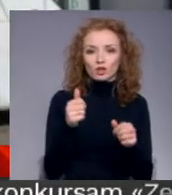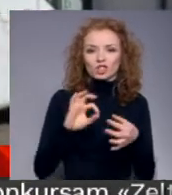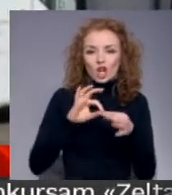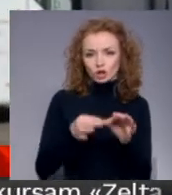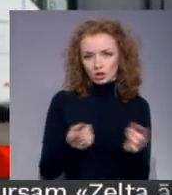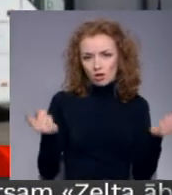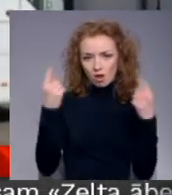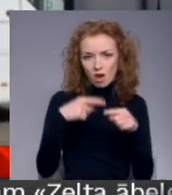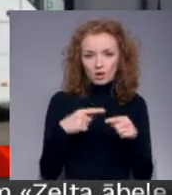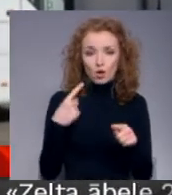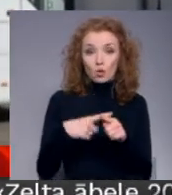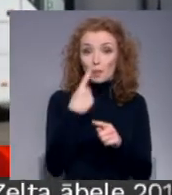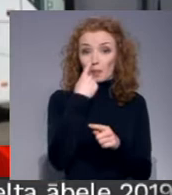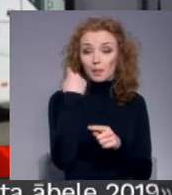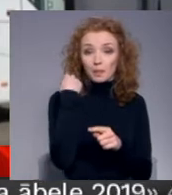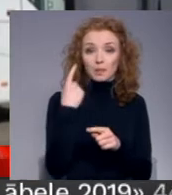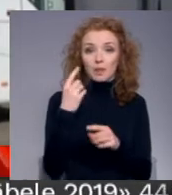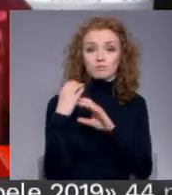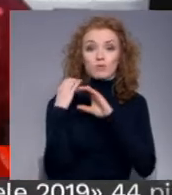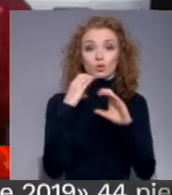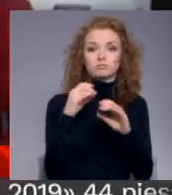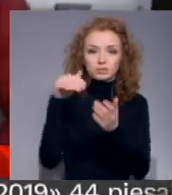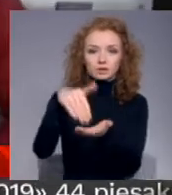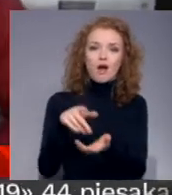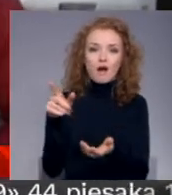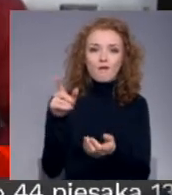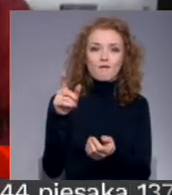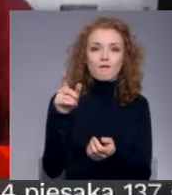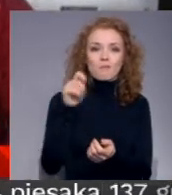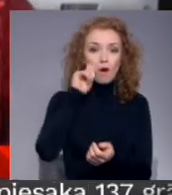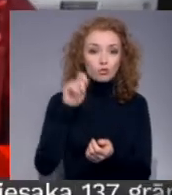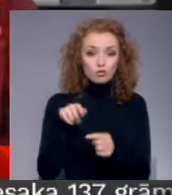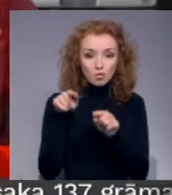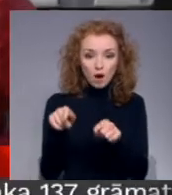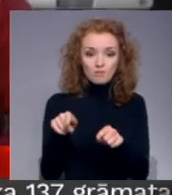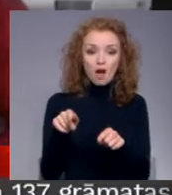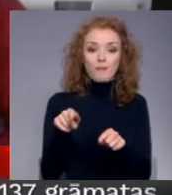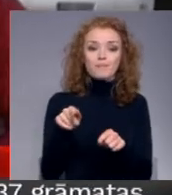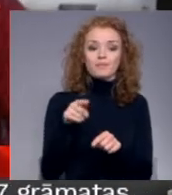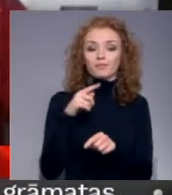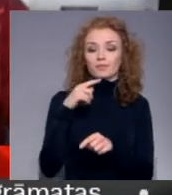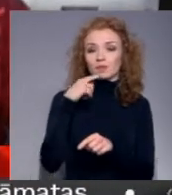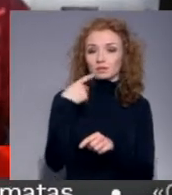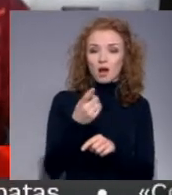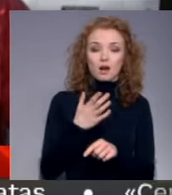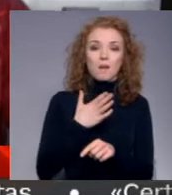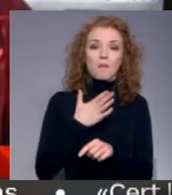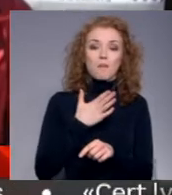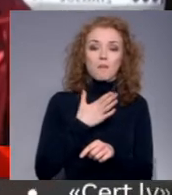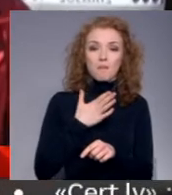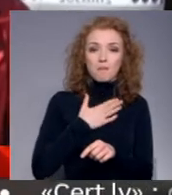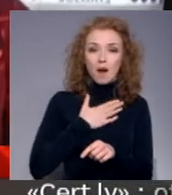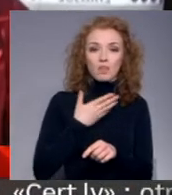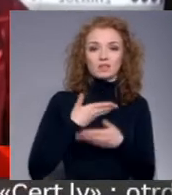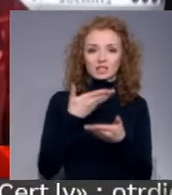nu pats specializētais autobuss piestāja Madonā. Dzīve nav man lutinājusi, jo man arī dēlam vajadzēja asinis